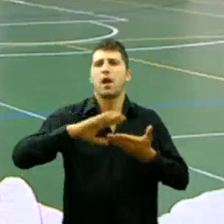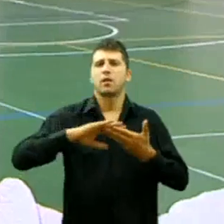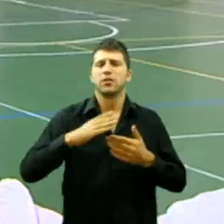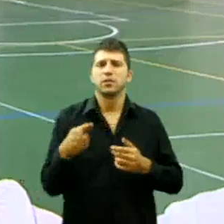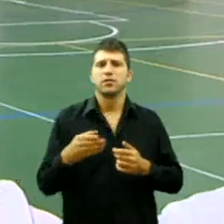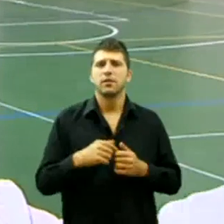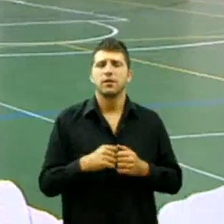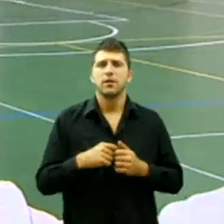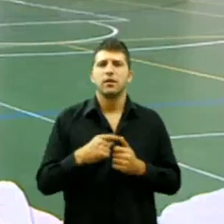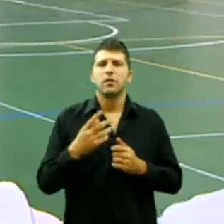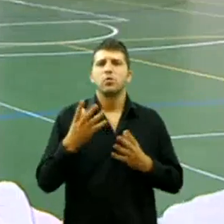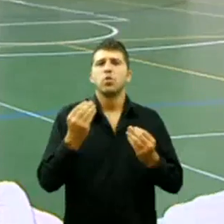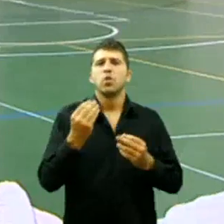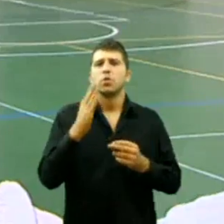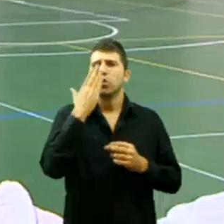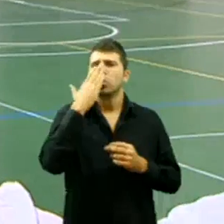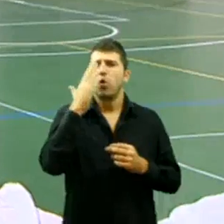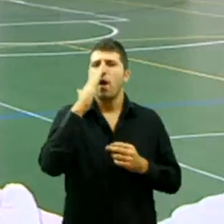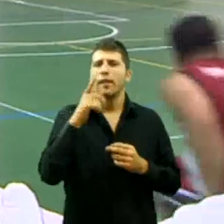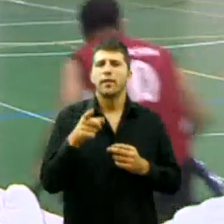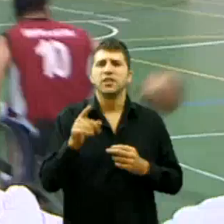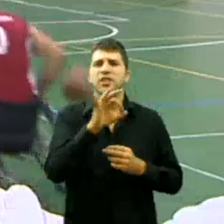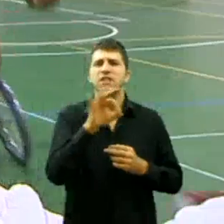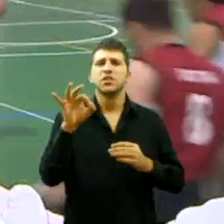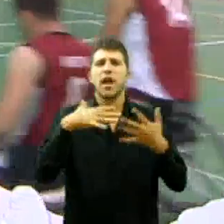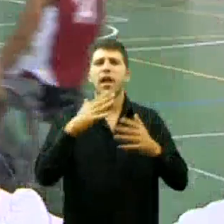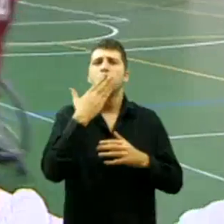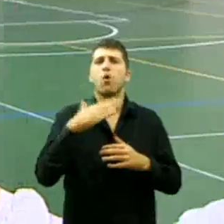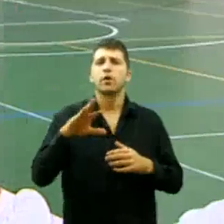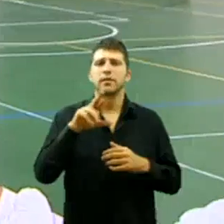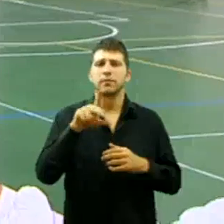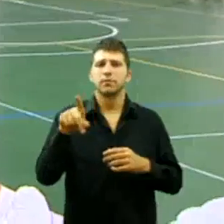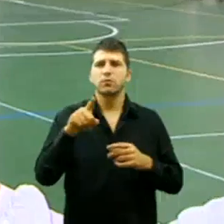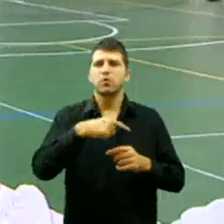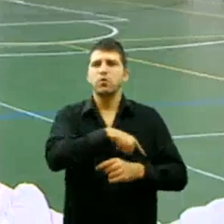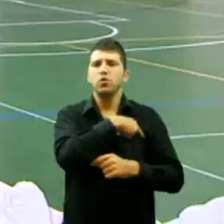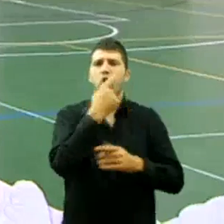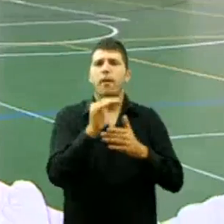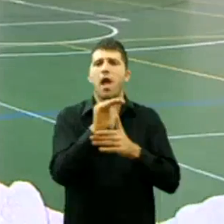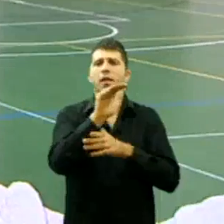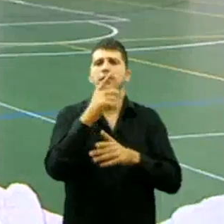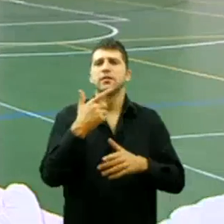yani gayet doğal, hiç sanki engelli değil, normal hayatını yaşıyormuş bir tarzda ve çok kısa sürede